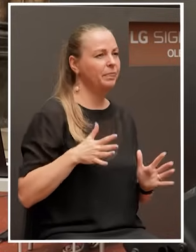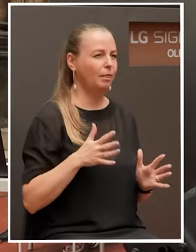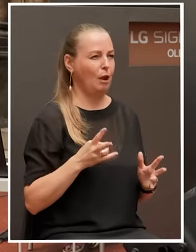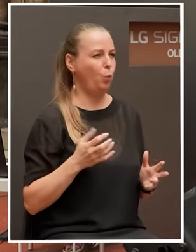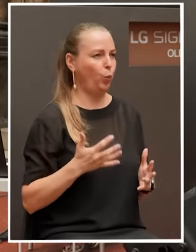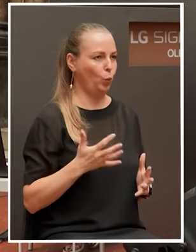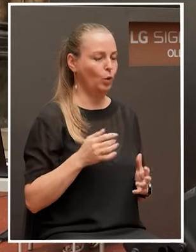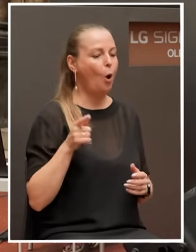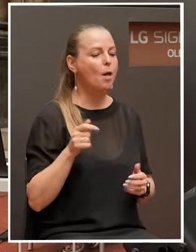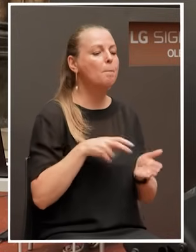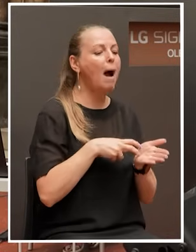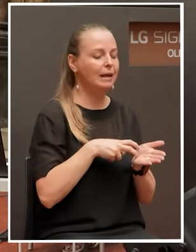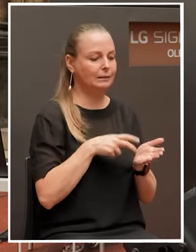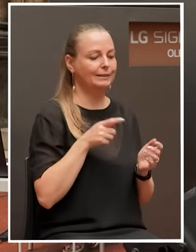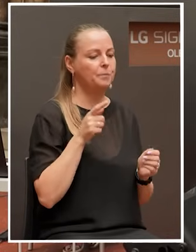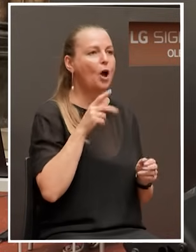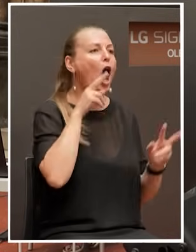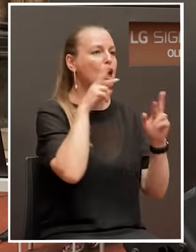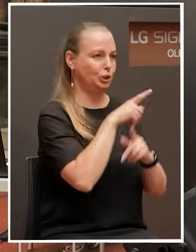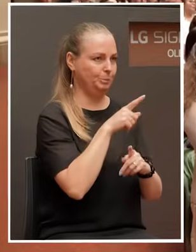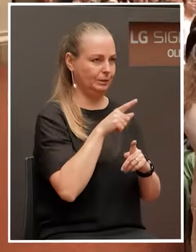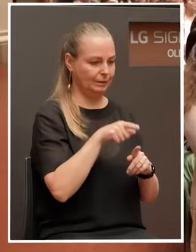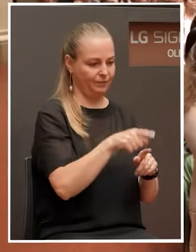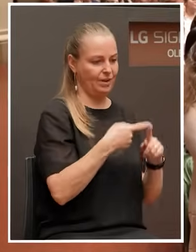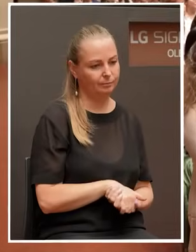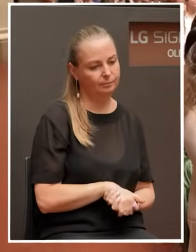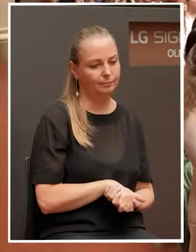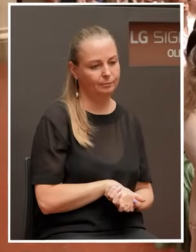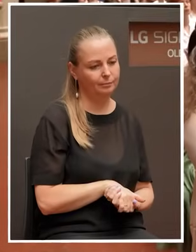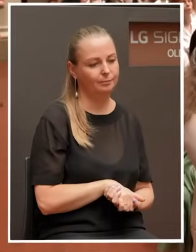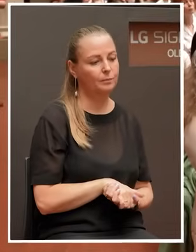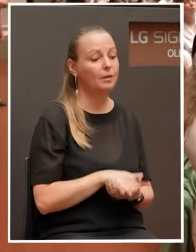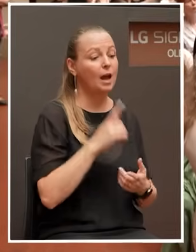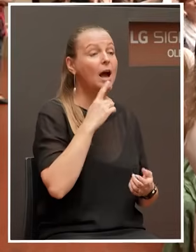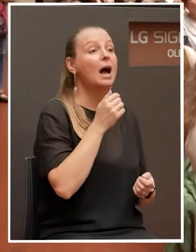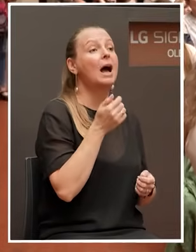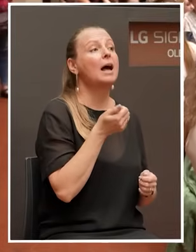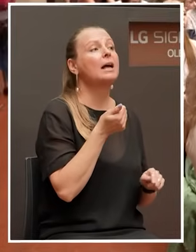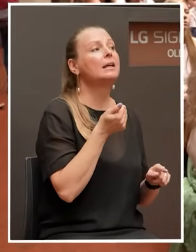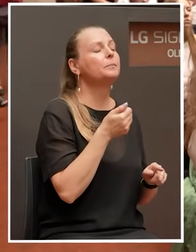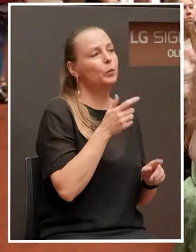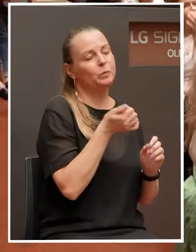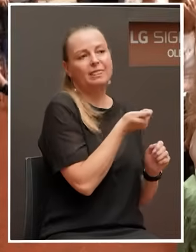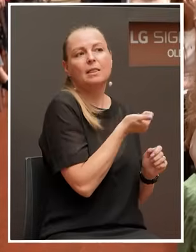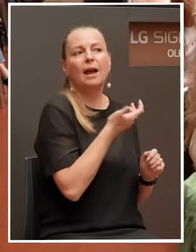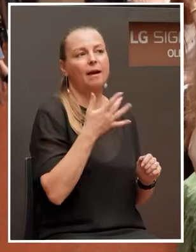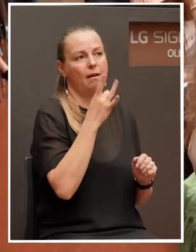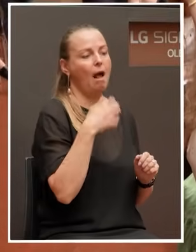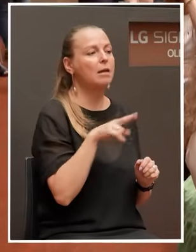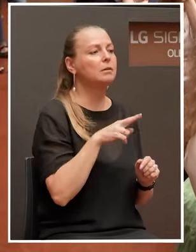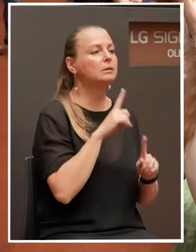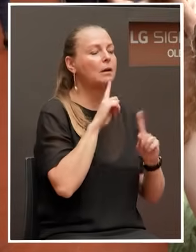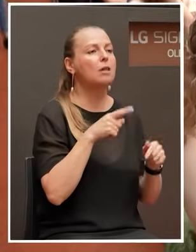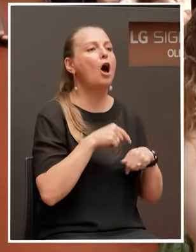боится не попасть, он боится ошибиться в этих картинах. Целый ряд странных вещей, которые он произносит. Да,